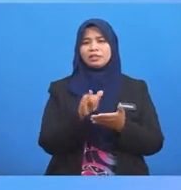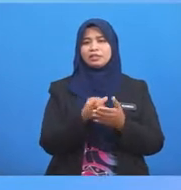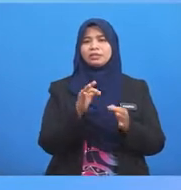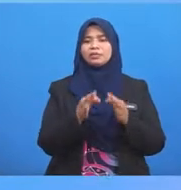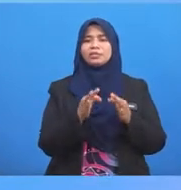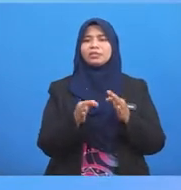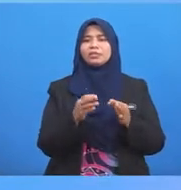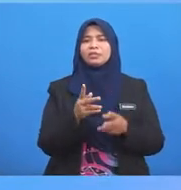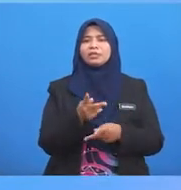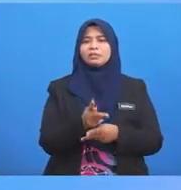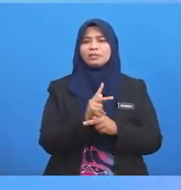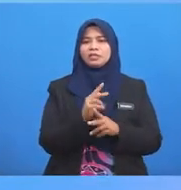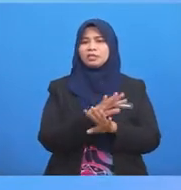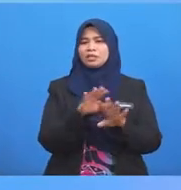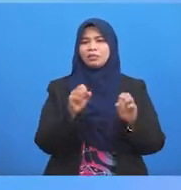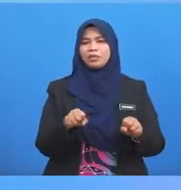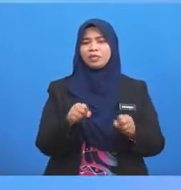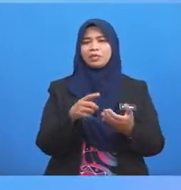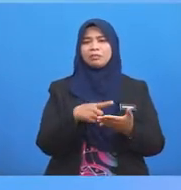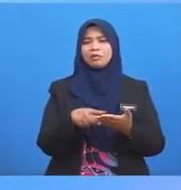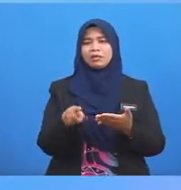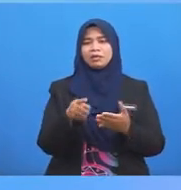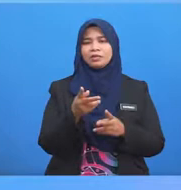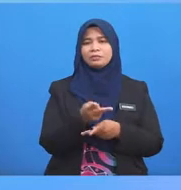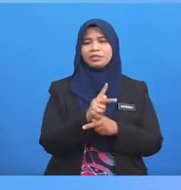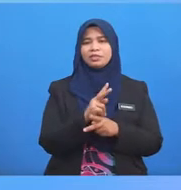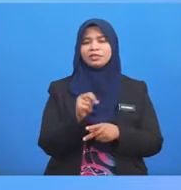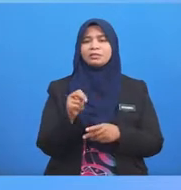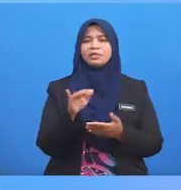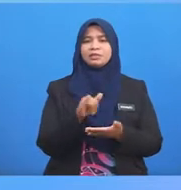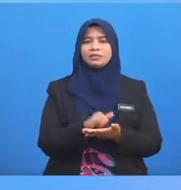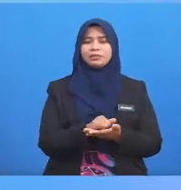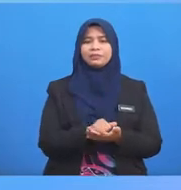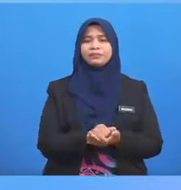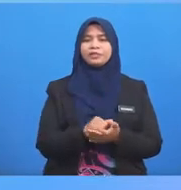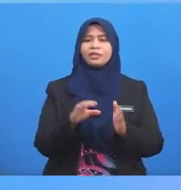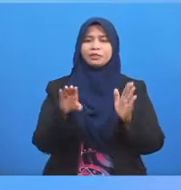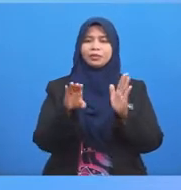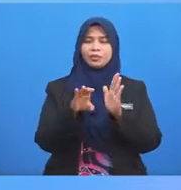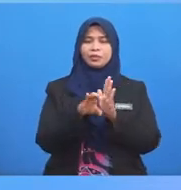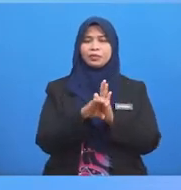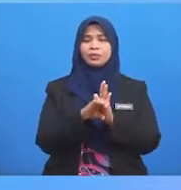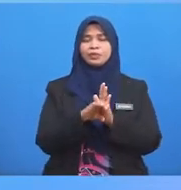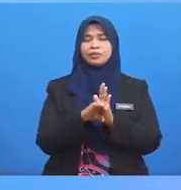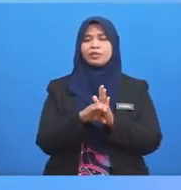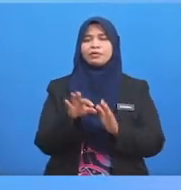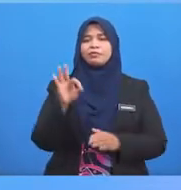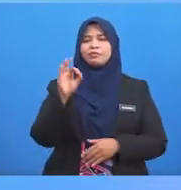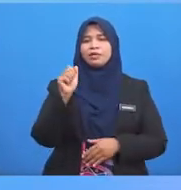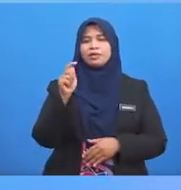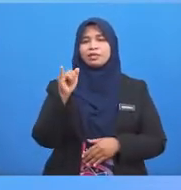mampu melunaskan pinjamannya. Contoh Ar-Rahnu ialah